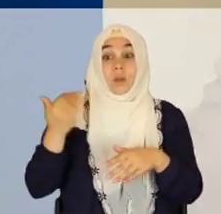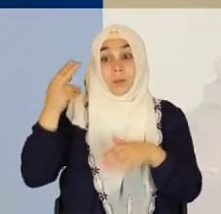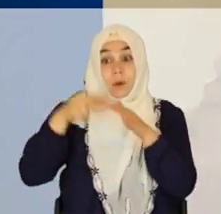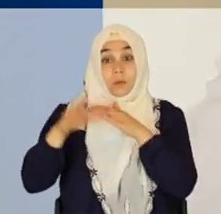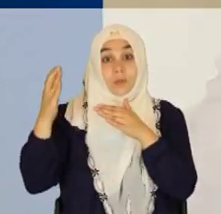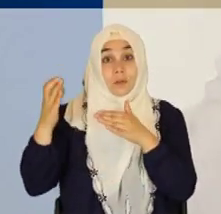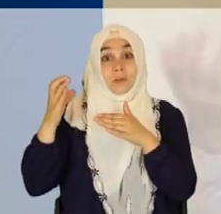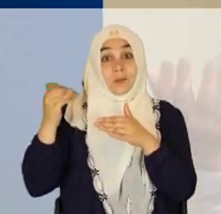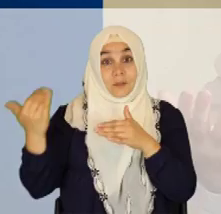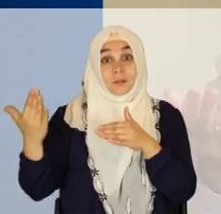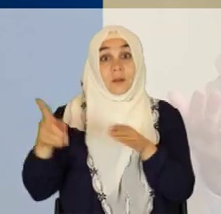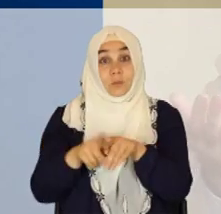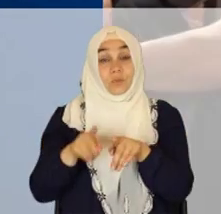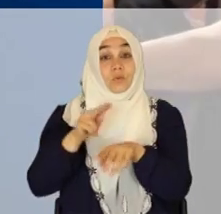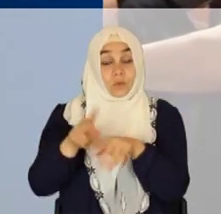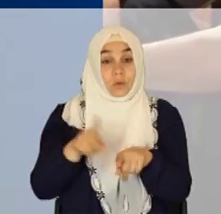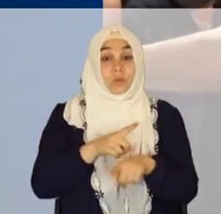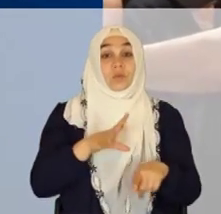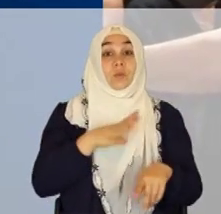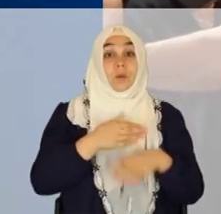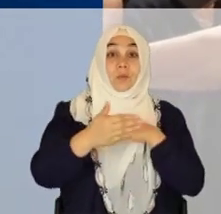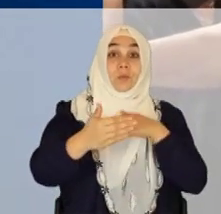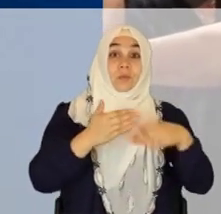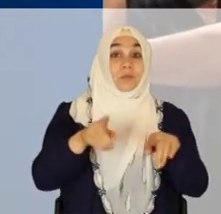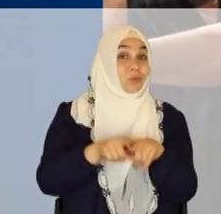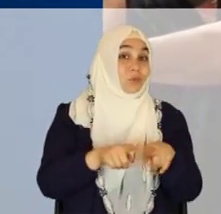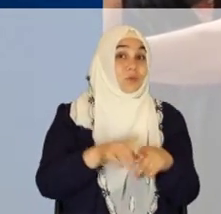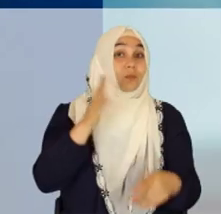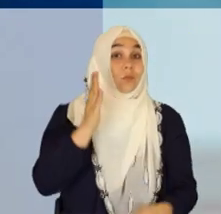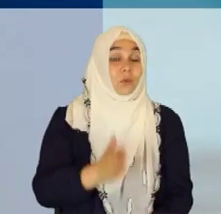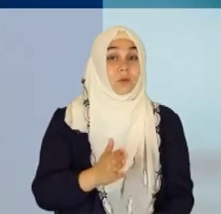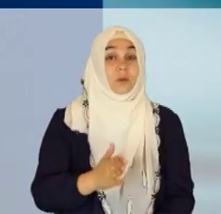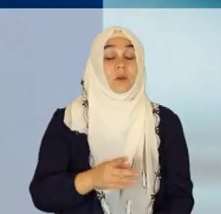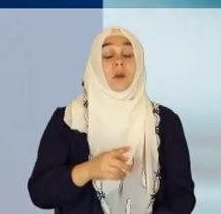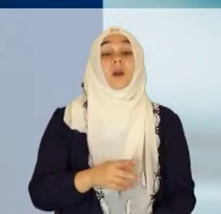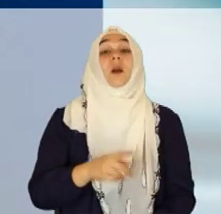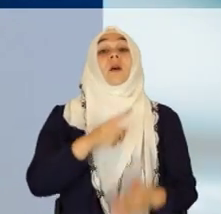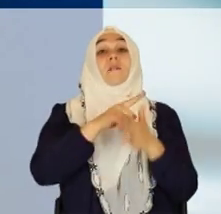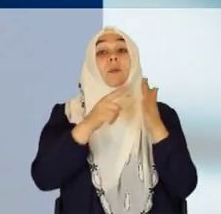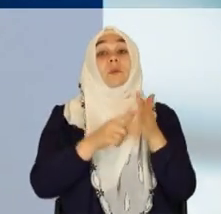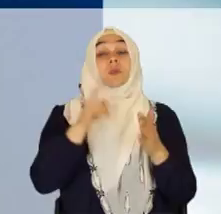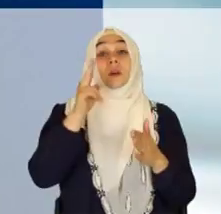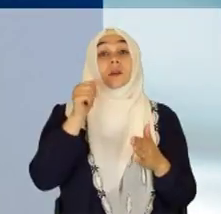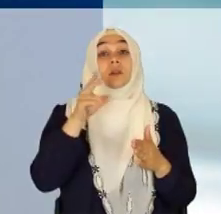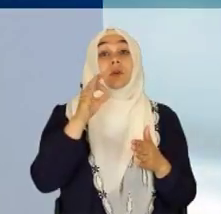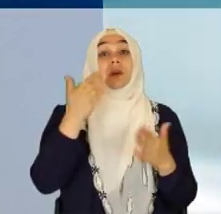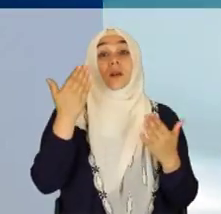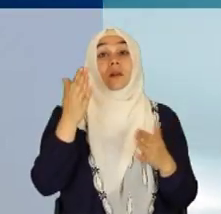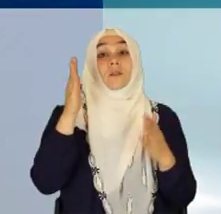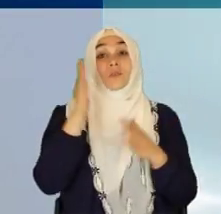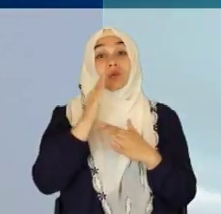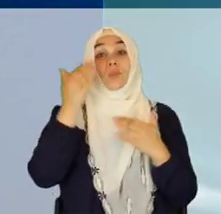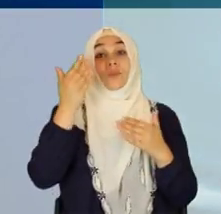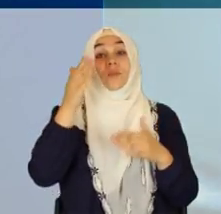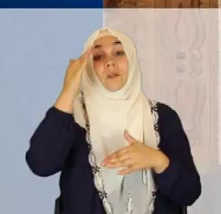falon kuni tutdik deb ikkovi ikki xil. O'p kelgan narsa bular. Savol: qazoi qadar masalasini